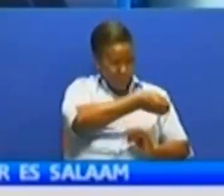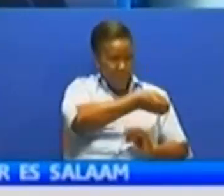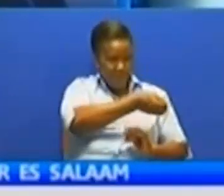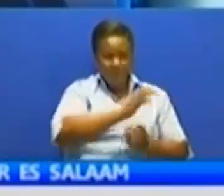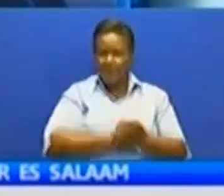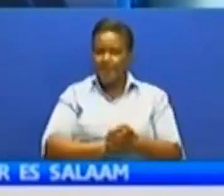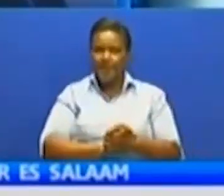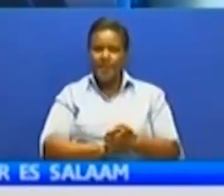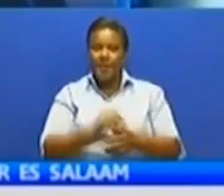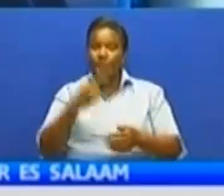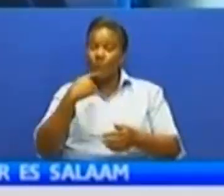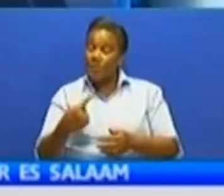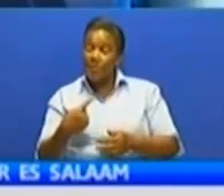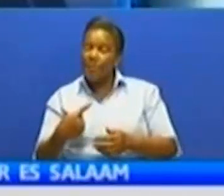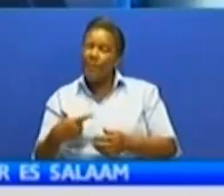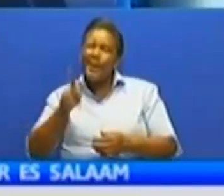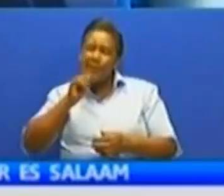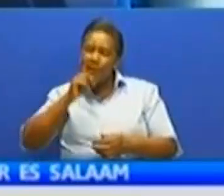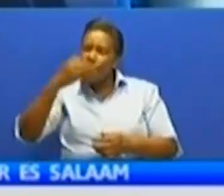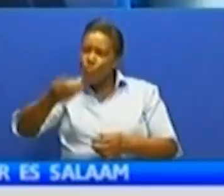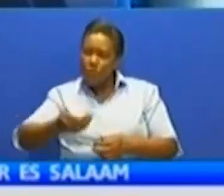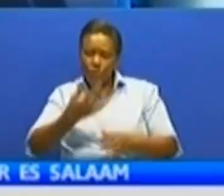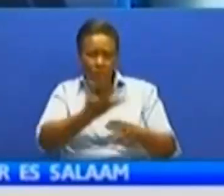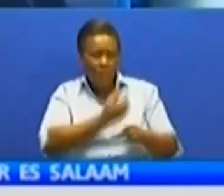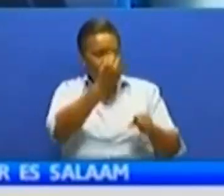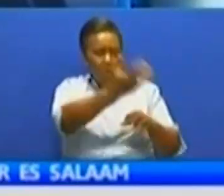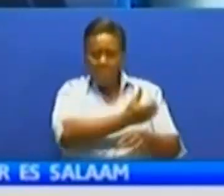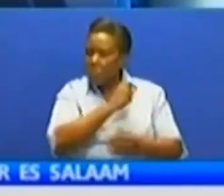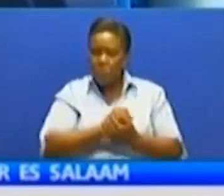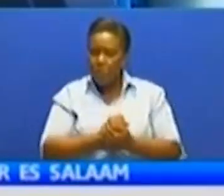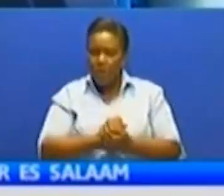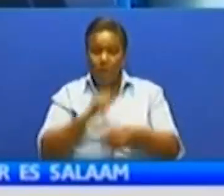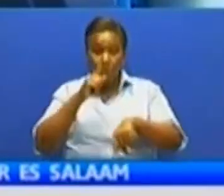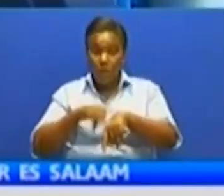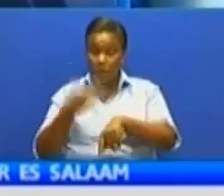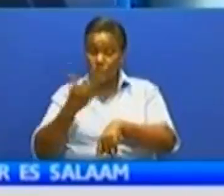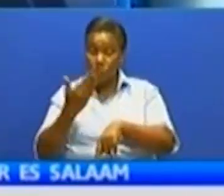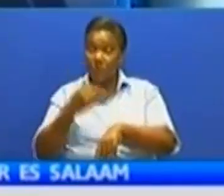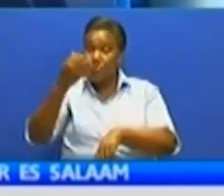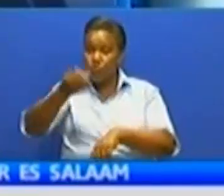kila mwezi unapatwa. Aha. Ukiwa mnyofu tu, maana yake kuna tofauti